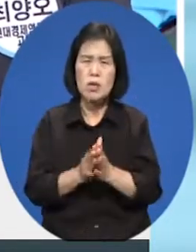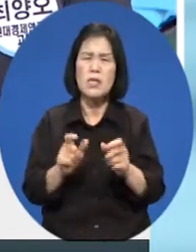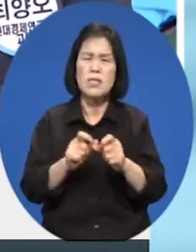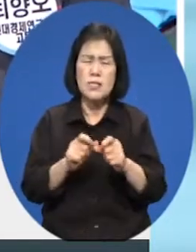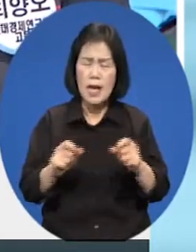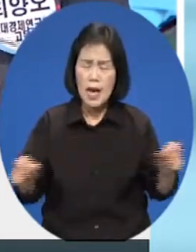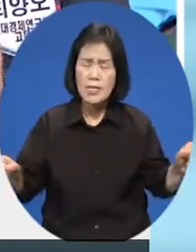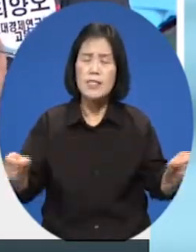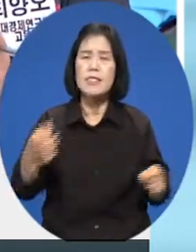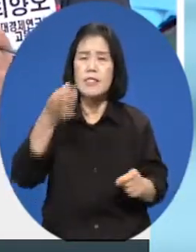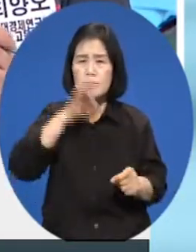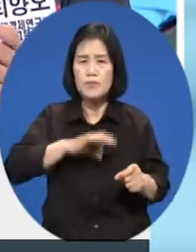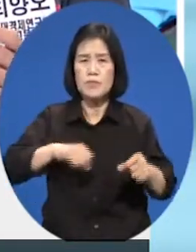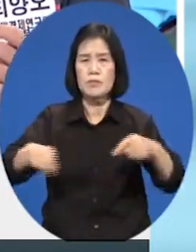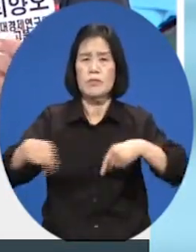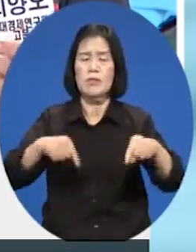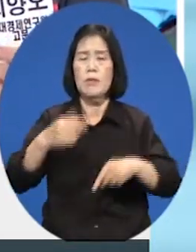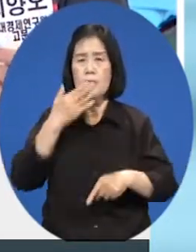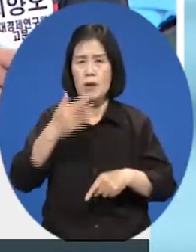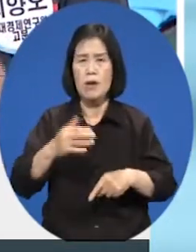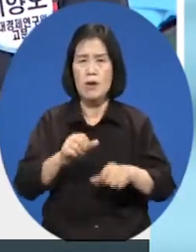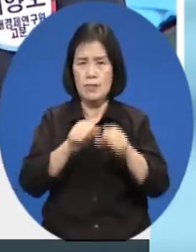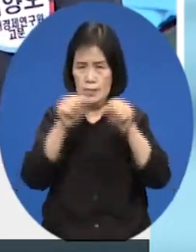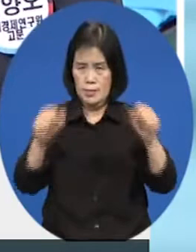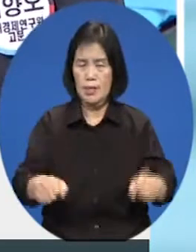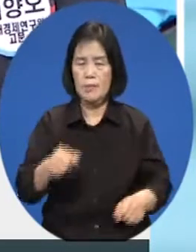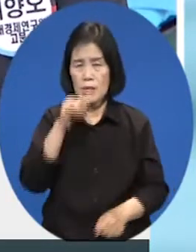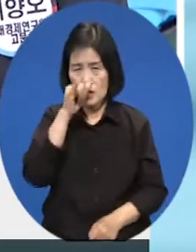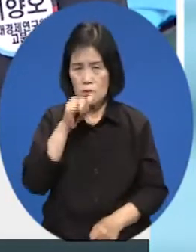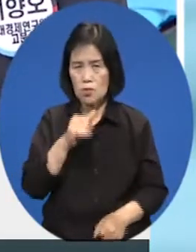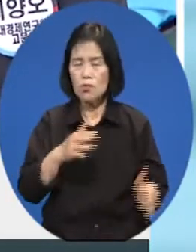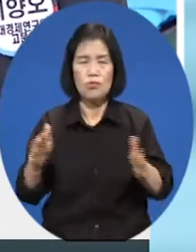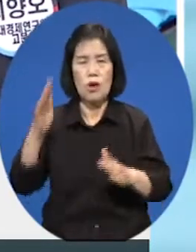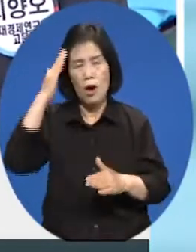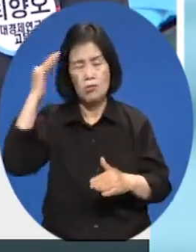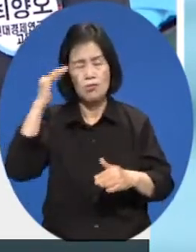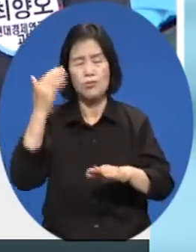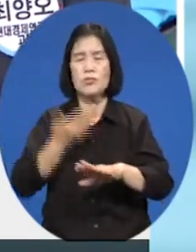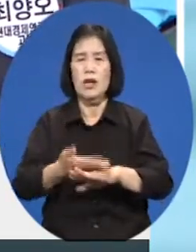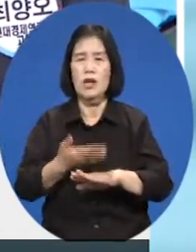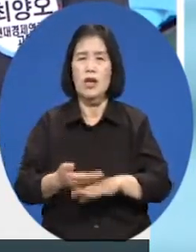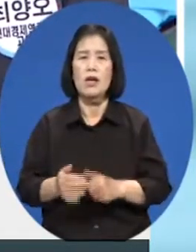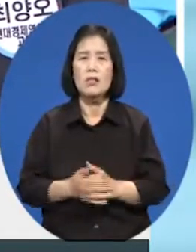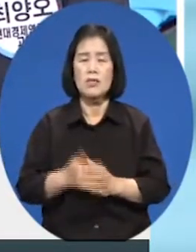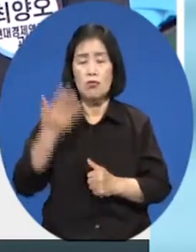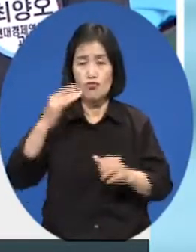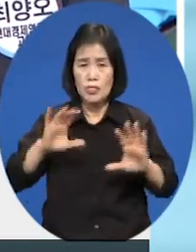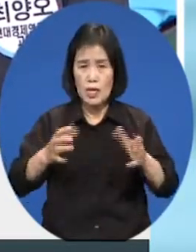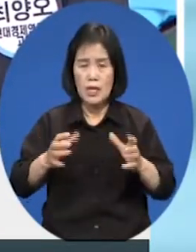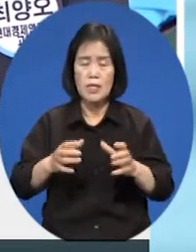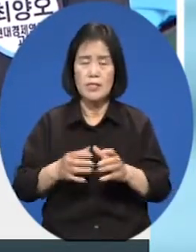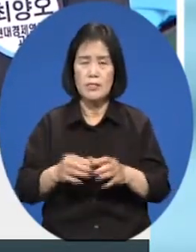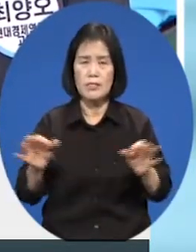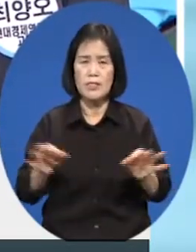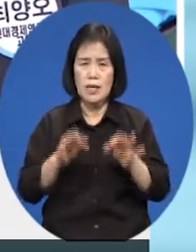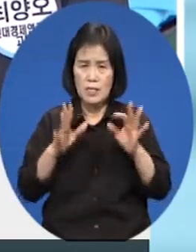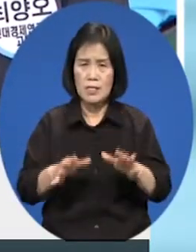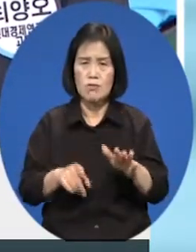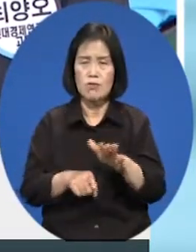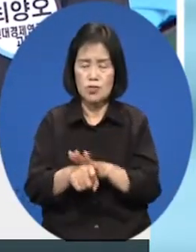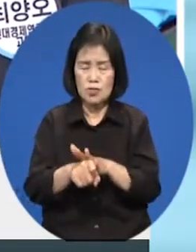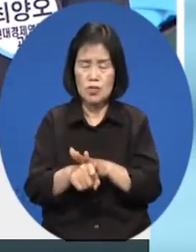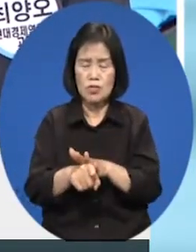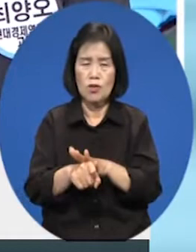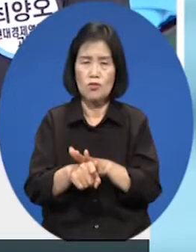장기금리로 다스릴 수 있는 그런 시스템이 돼 있고요. 우리나라는 그렇지가 않습니다. 그래서 우리나라는 단기로 지금 선제적으로